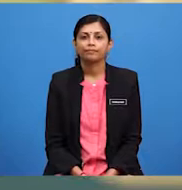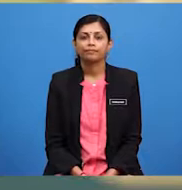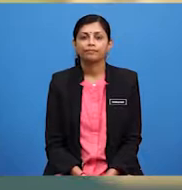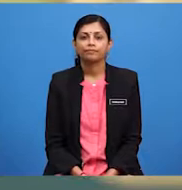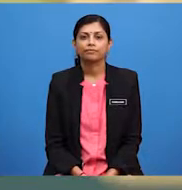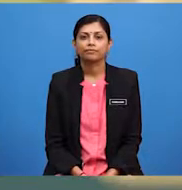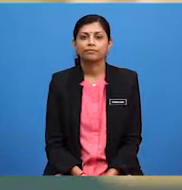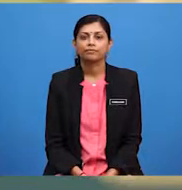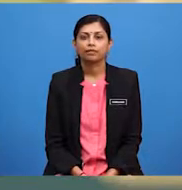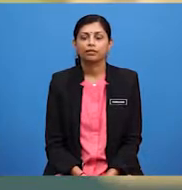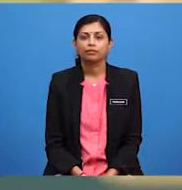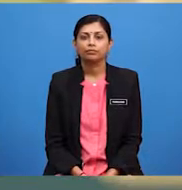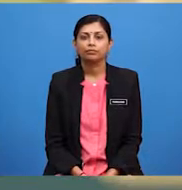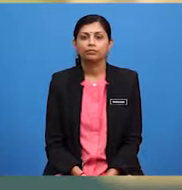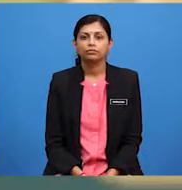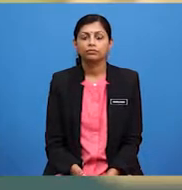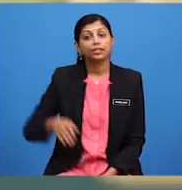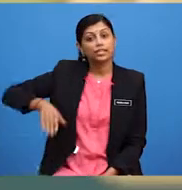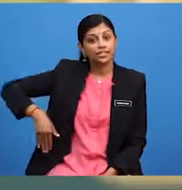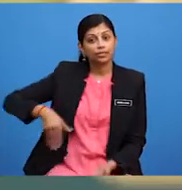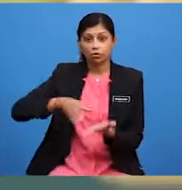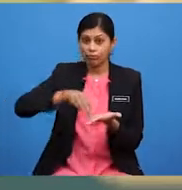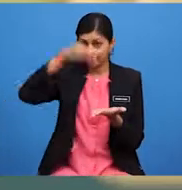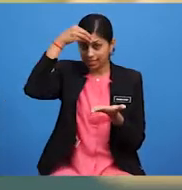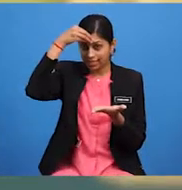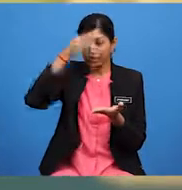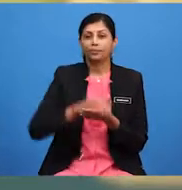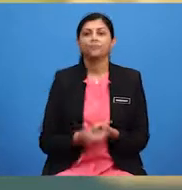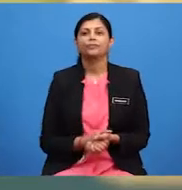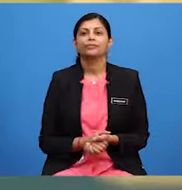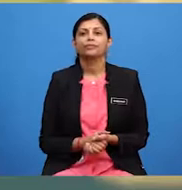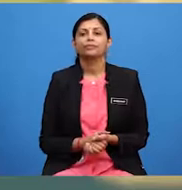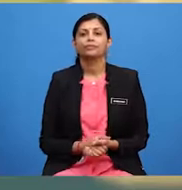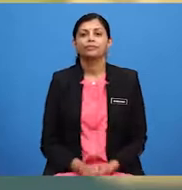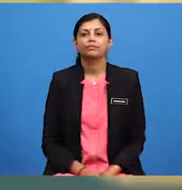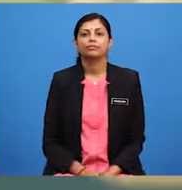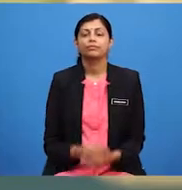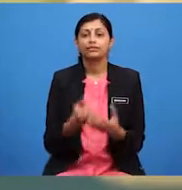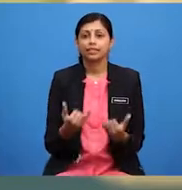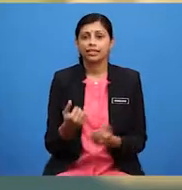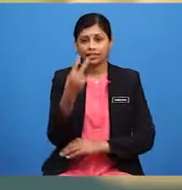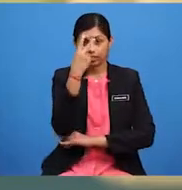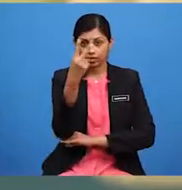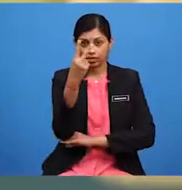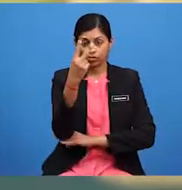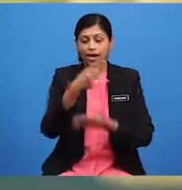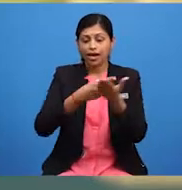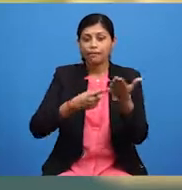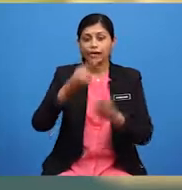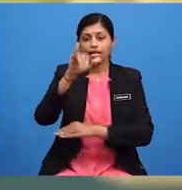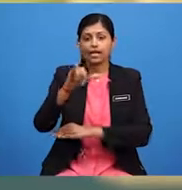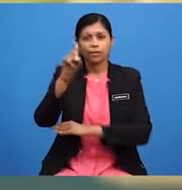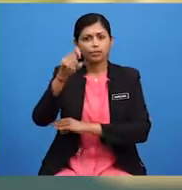Sebelum kita meneruskan sesi pembelajaran, mari kita semak standard pembelajaran yang perlu